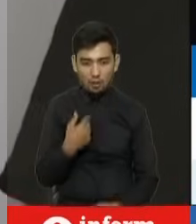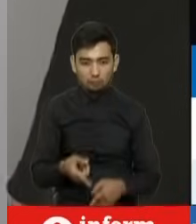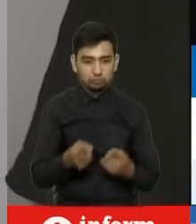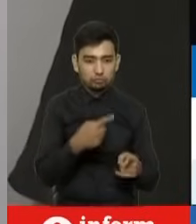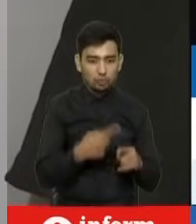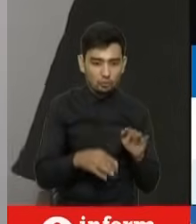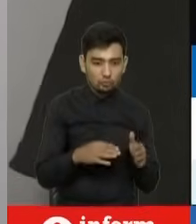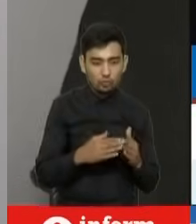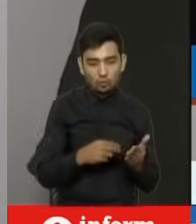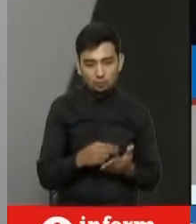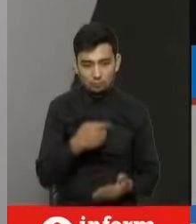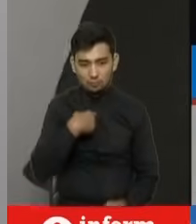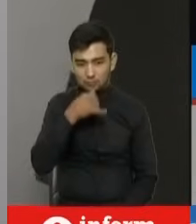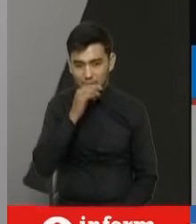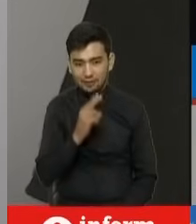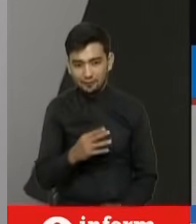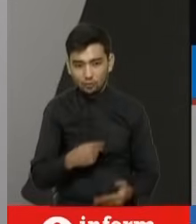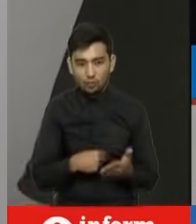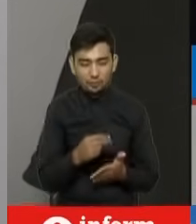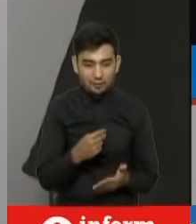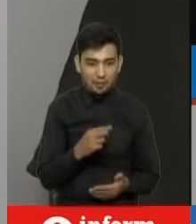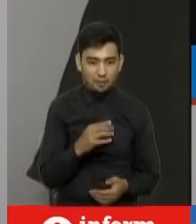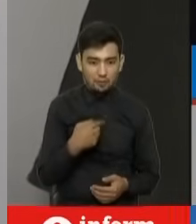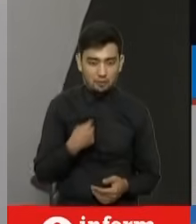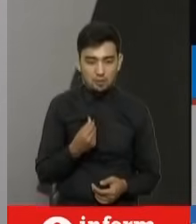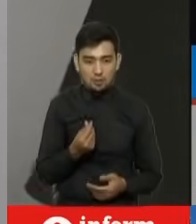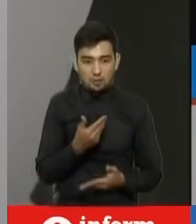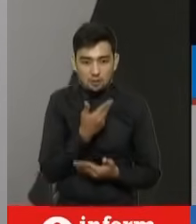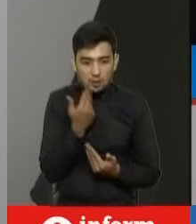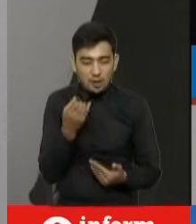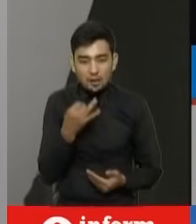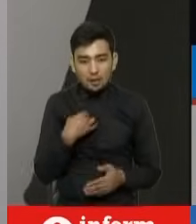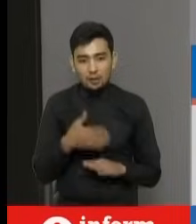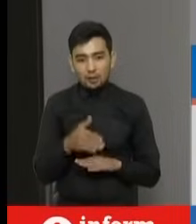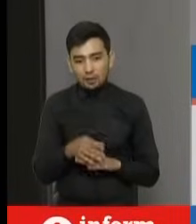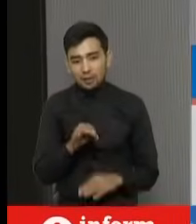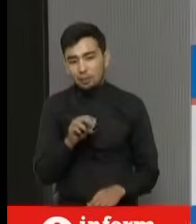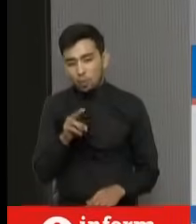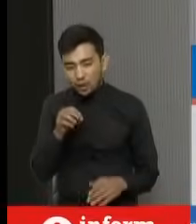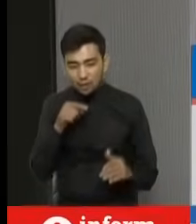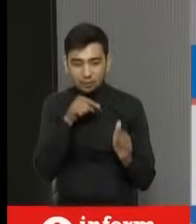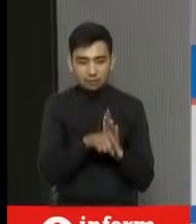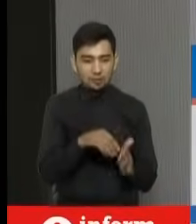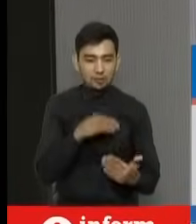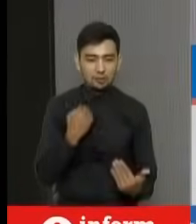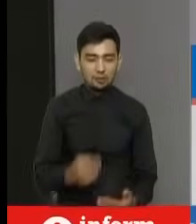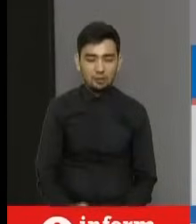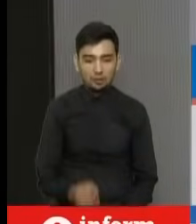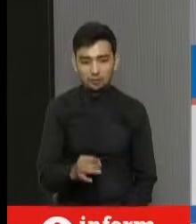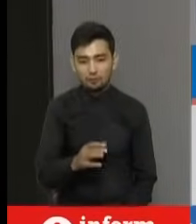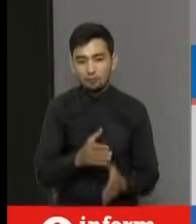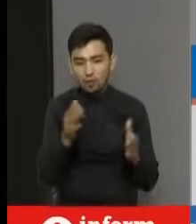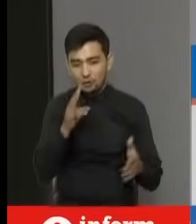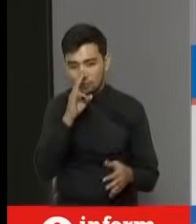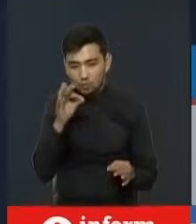съехать. Имея я возможность взять и купить квартиру, я бы, наверное, ее купил, но в ипотеку я бы лезть не стал. Осложняют переезд невысокие зарплаты